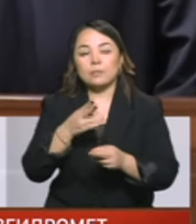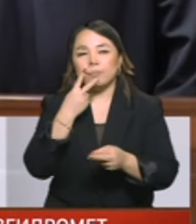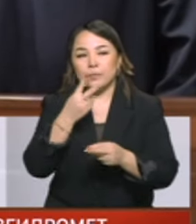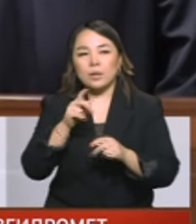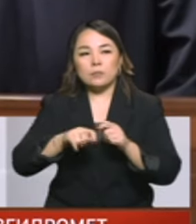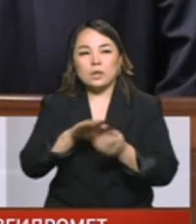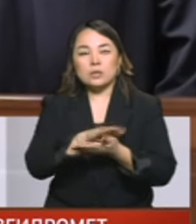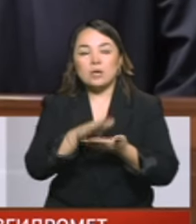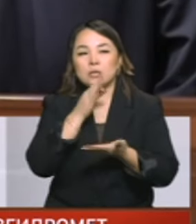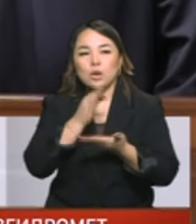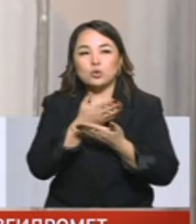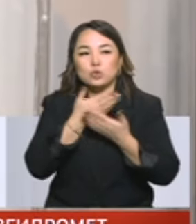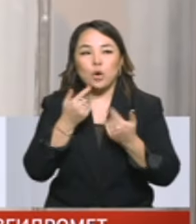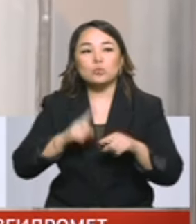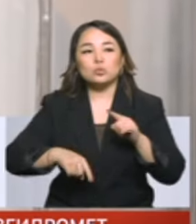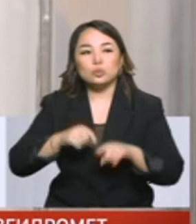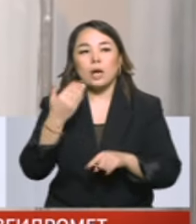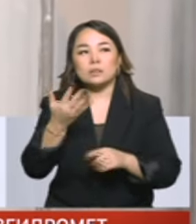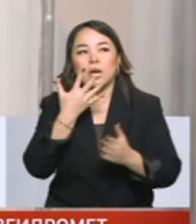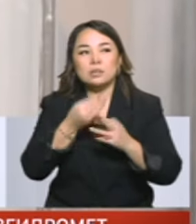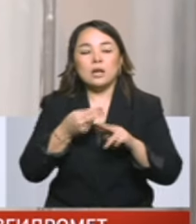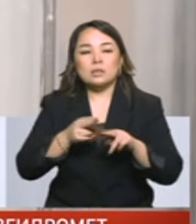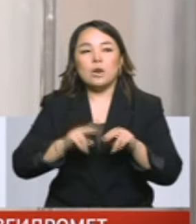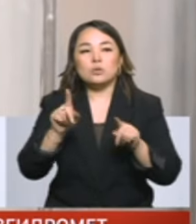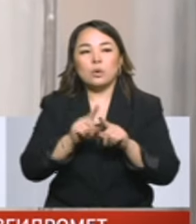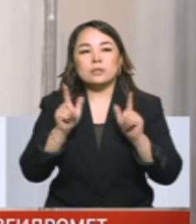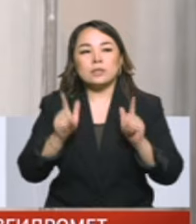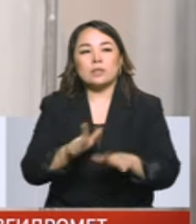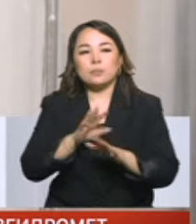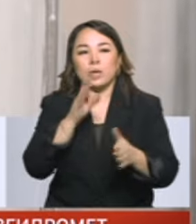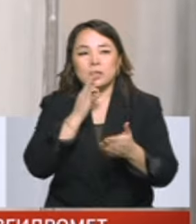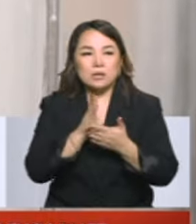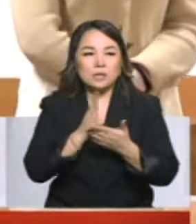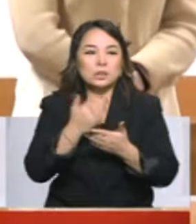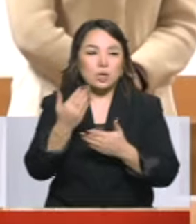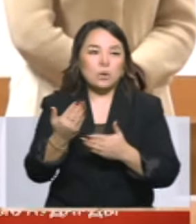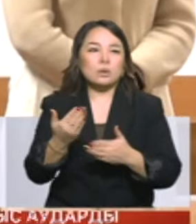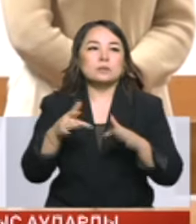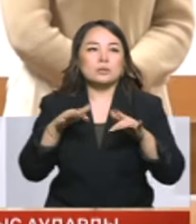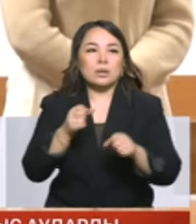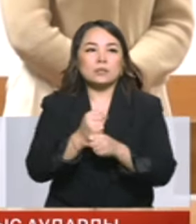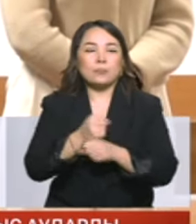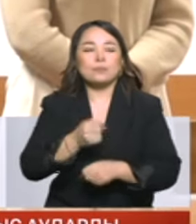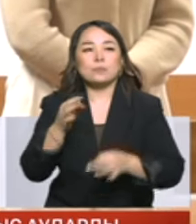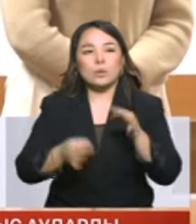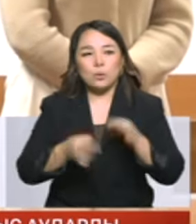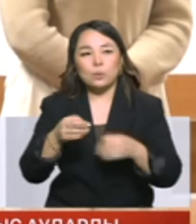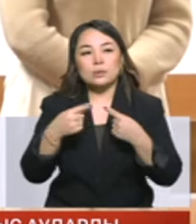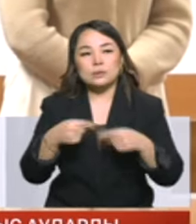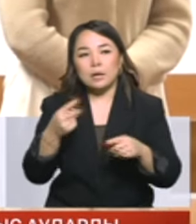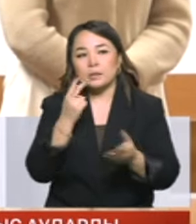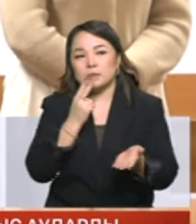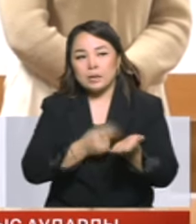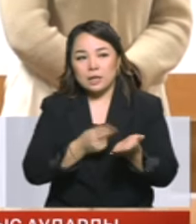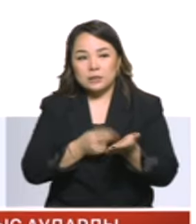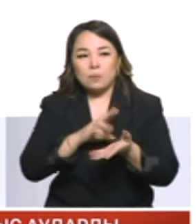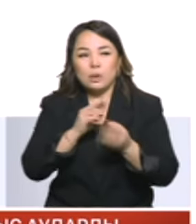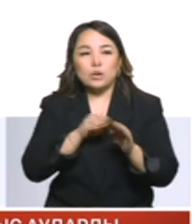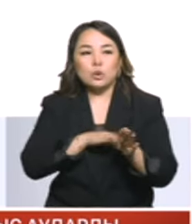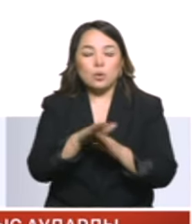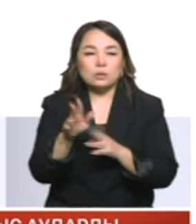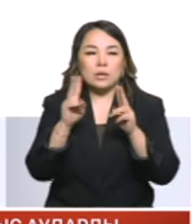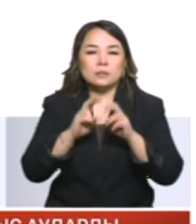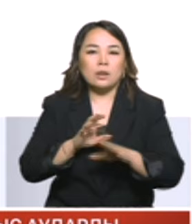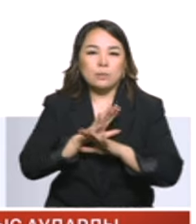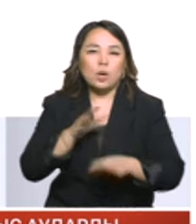жоқ. Бірақ олардың туыстары сот үкімімен келіспейді. Айтуларынша, істі қарау кезінде кейбір дәйектер толық зерттелмеген.